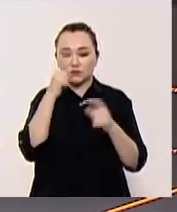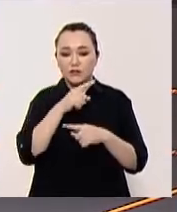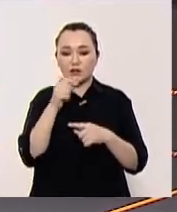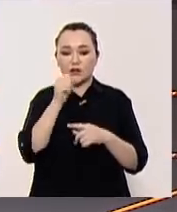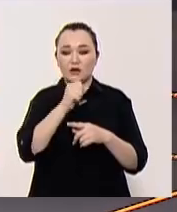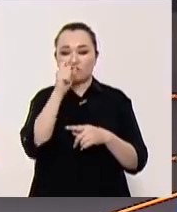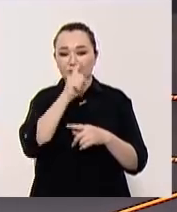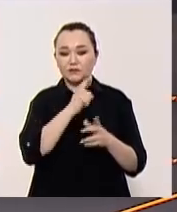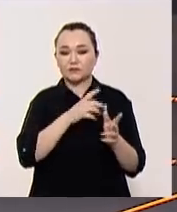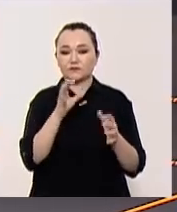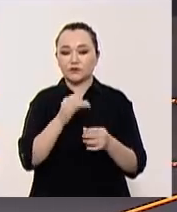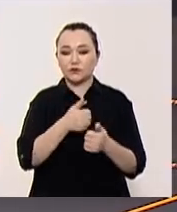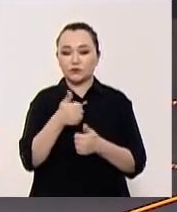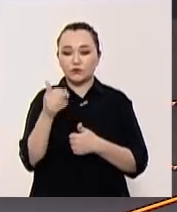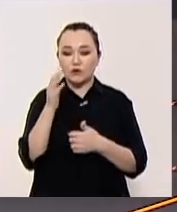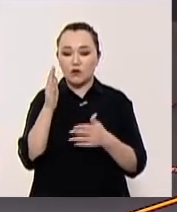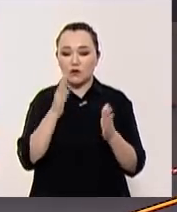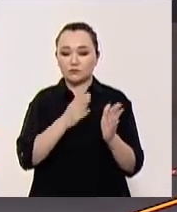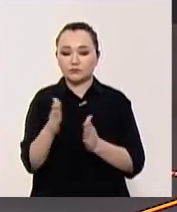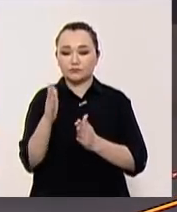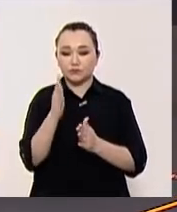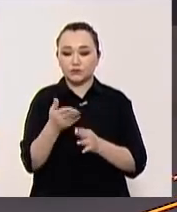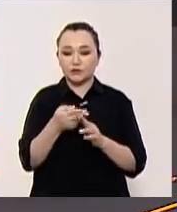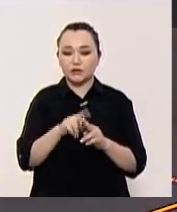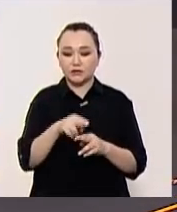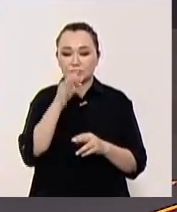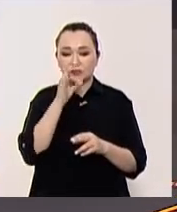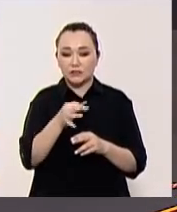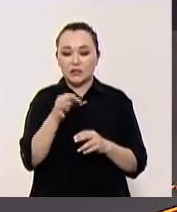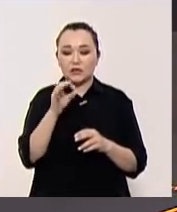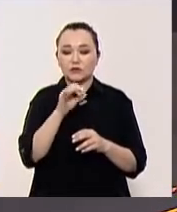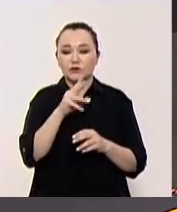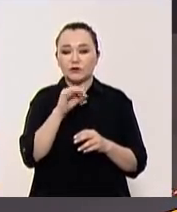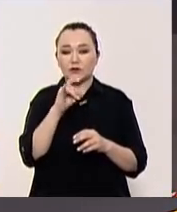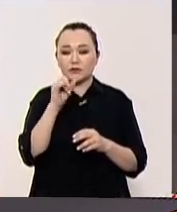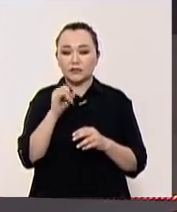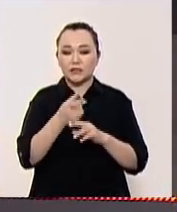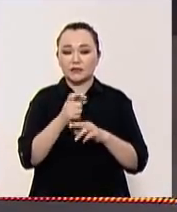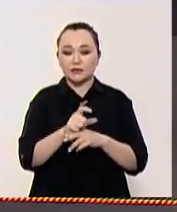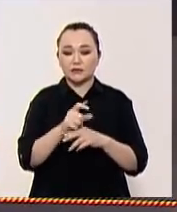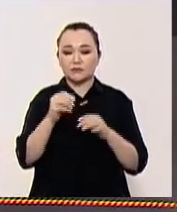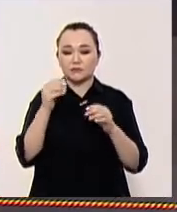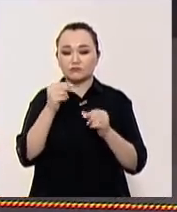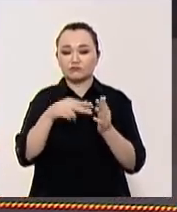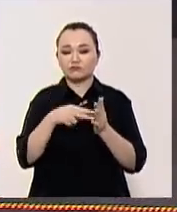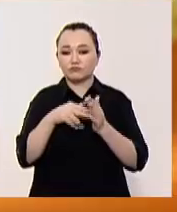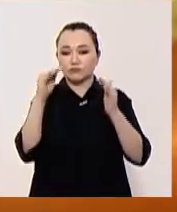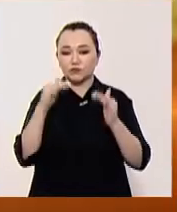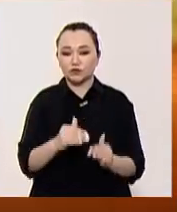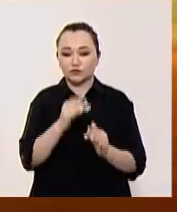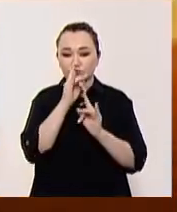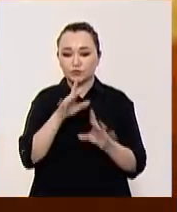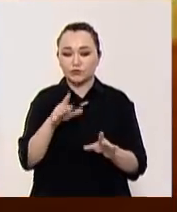баға тұрақталуы мүмкін екен. Ал құрылысшылар одағының төрағасы баспана құны төмендемейді дейді. Ресейге